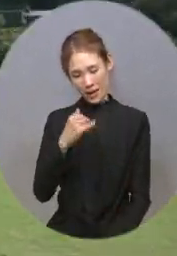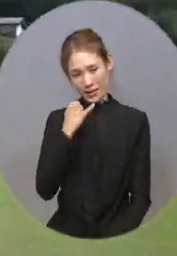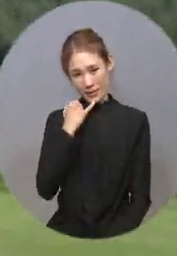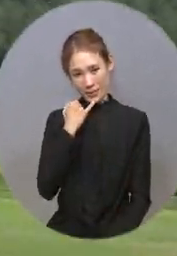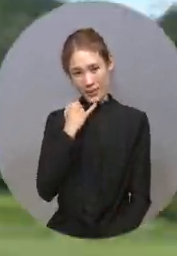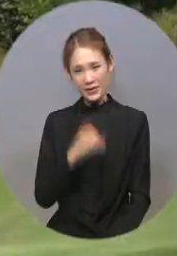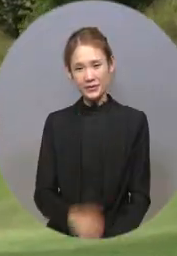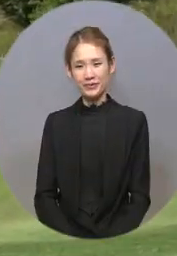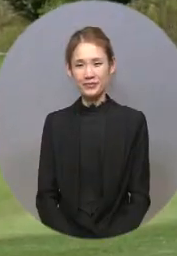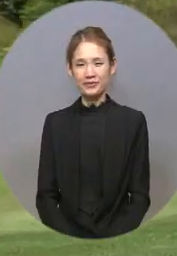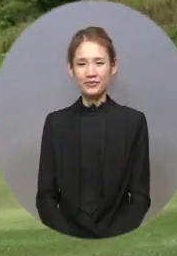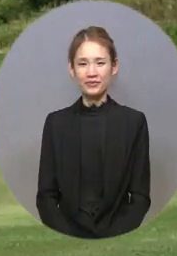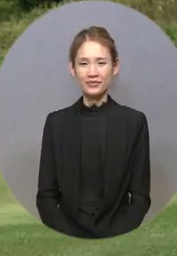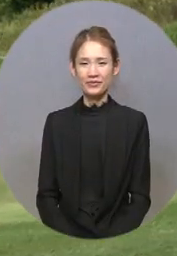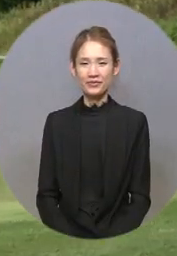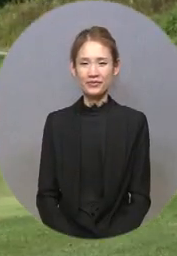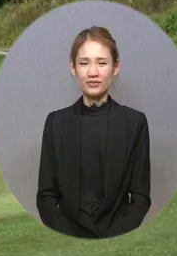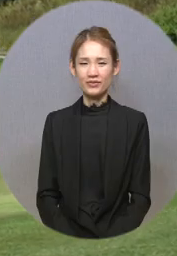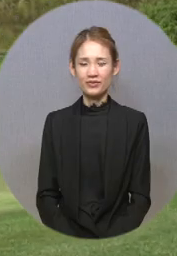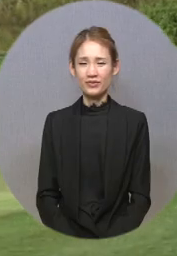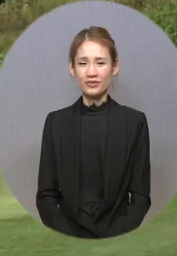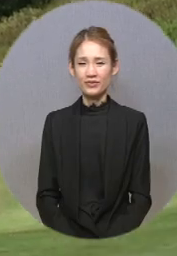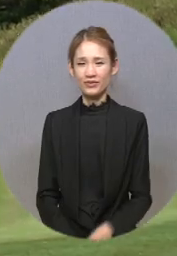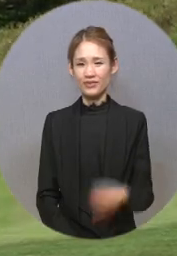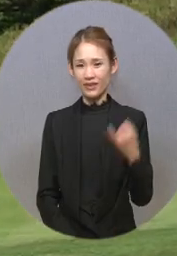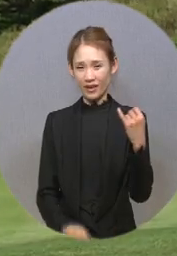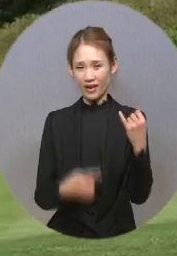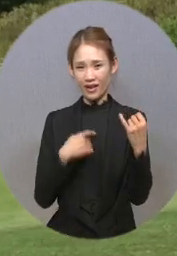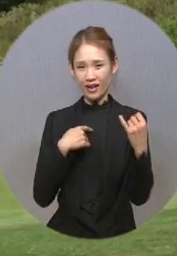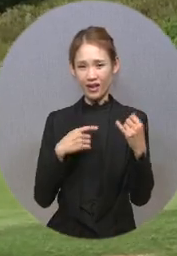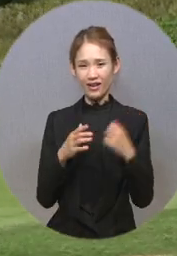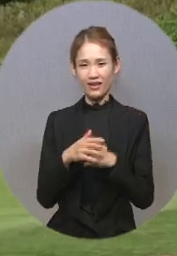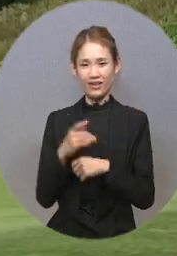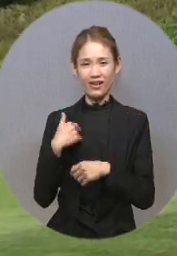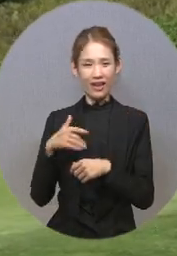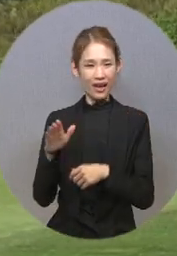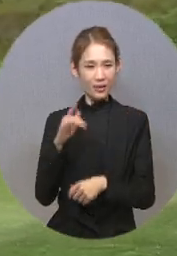예! 야, 너 그래서 오이 시키면 나 석 죽어서 못 친다.